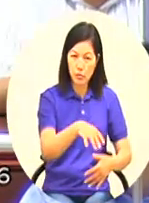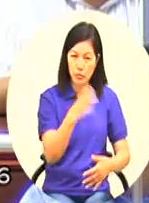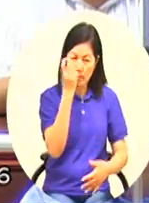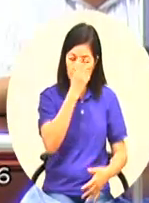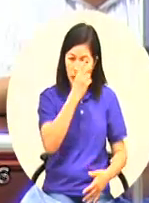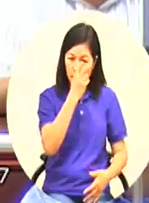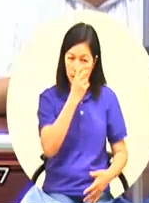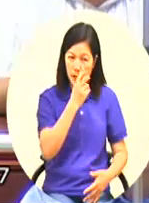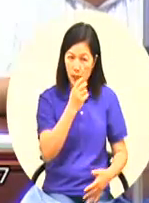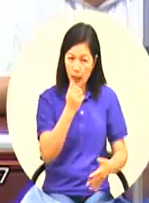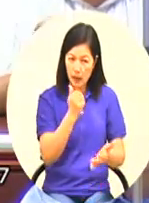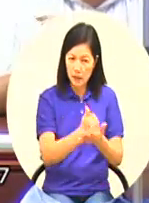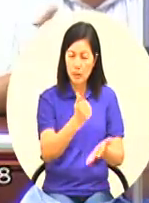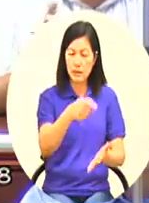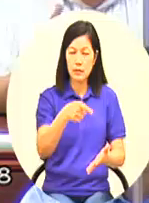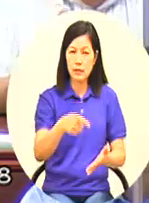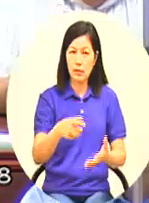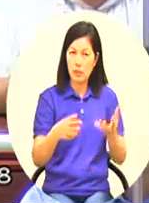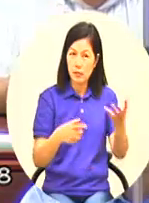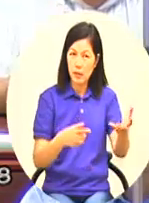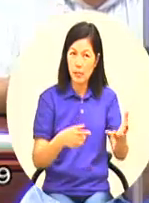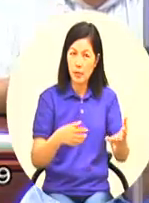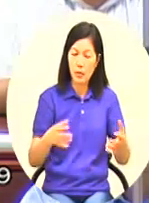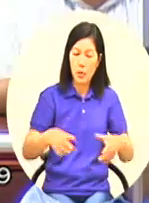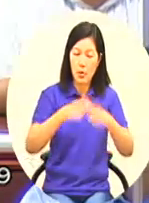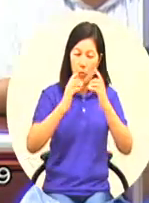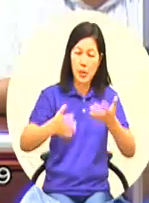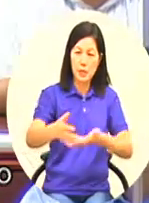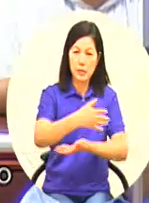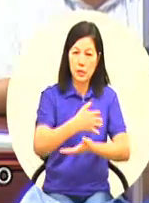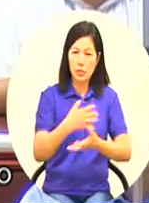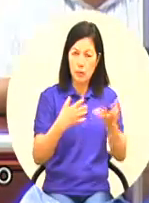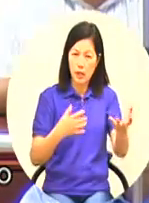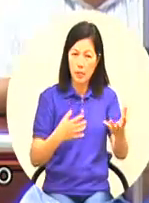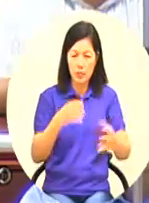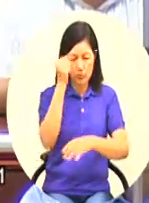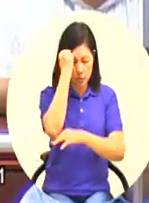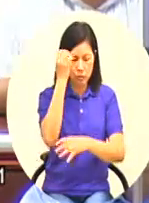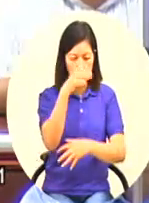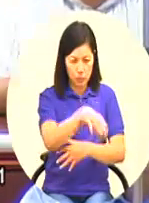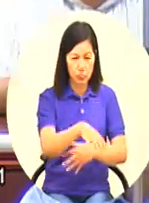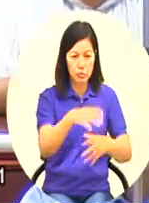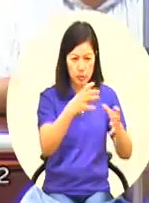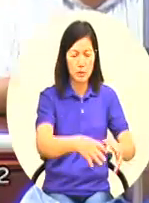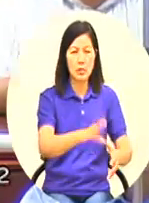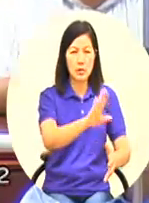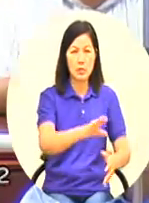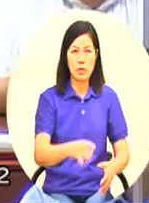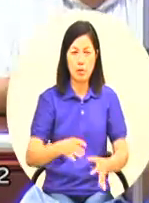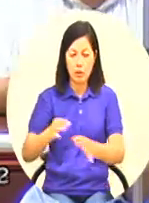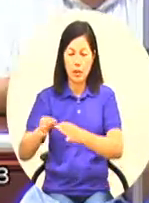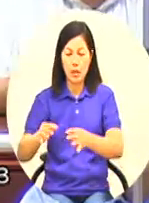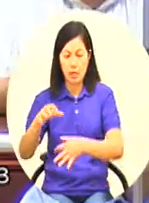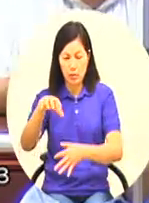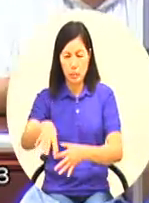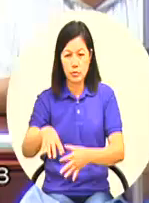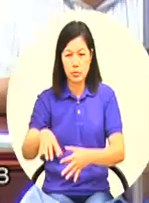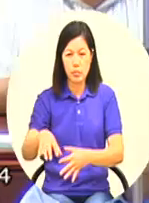出来的是大部分遮个回收站都是在住宅区，商业用地因为伊个开发较